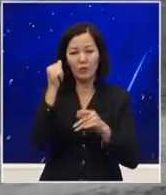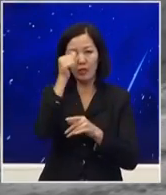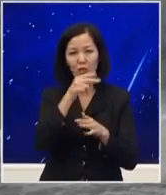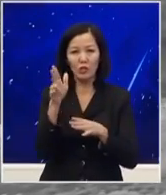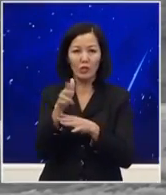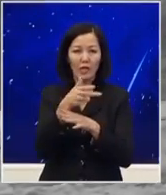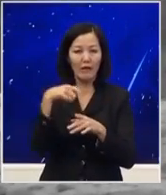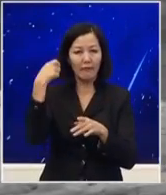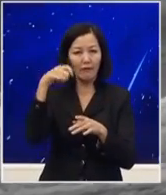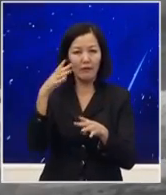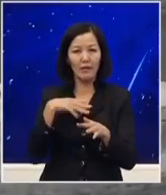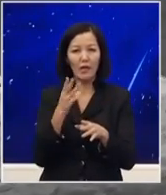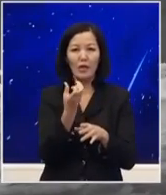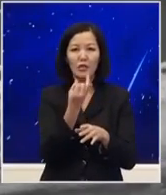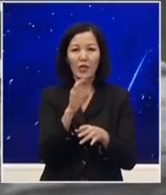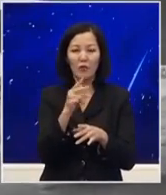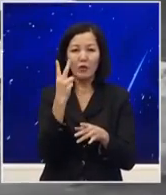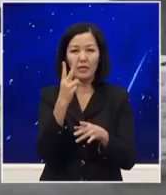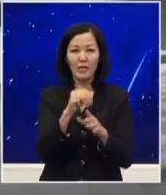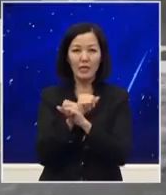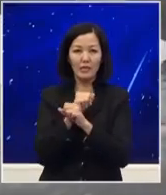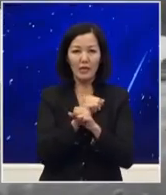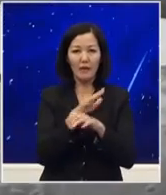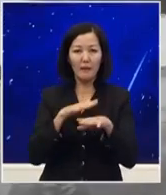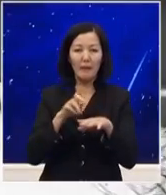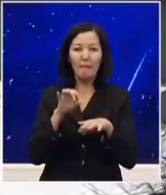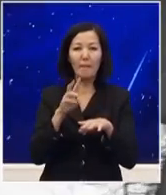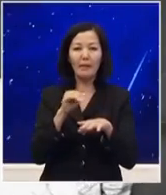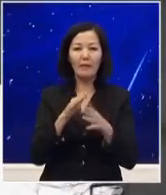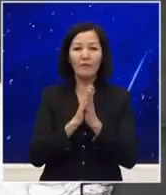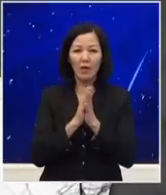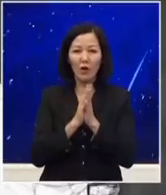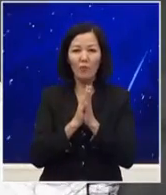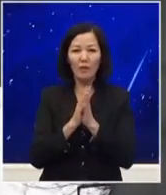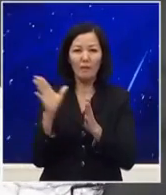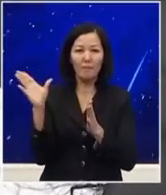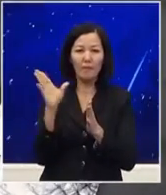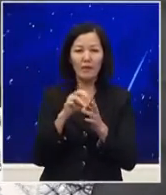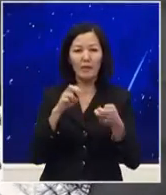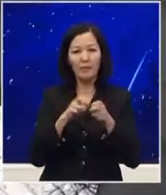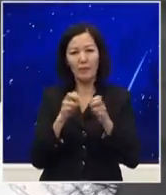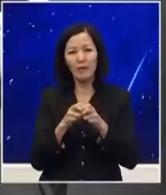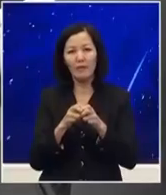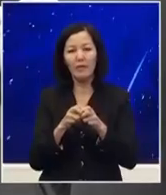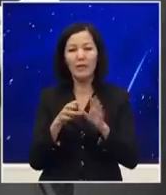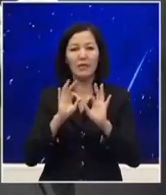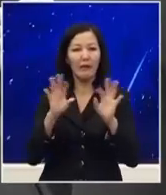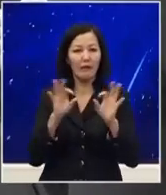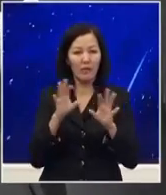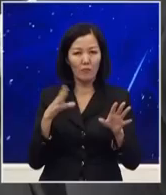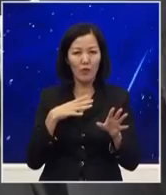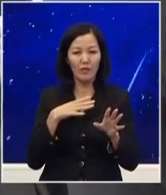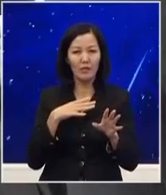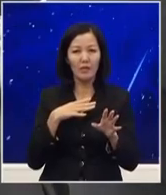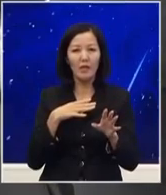кадрлер. Қызылтас Шайқорған саяжайларының тұрғындары баталыпты қаумалап, жапа тармағай жан қинаған проблемаларын тізе жөнелгендін.